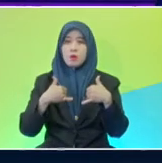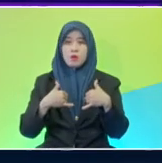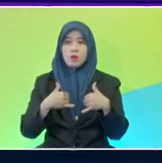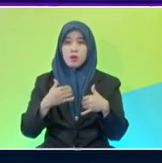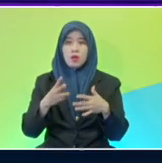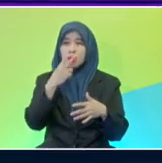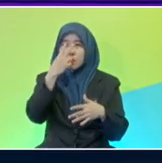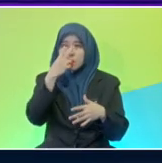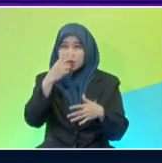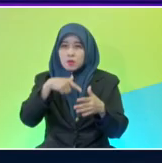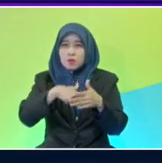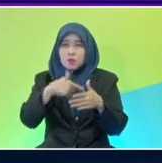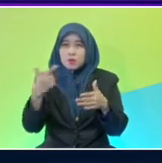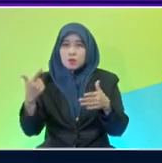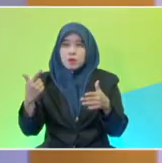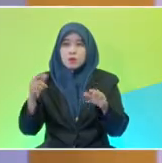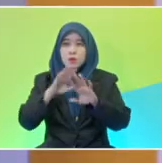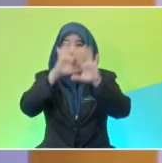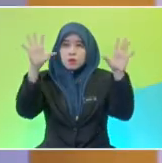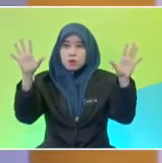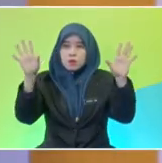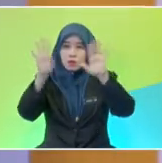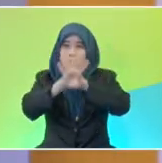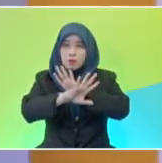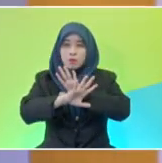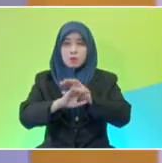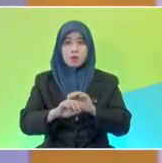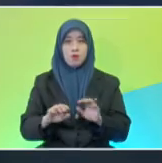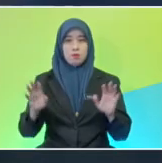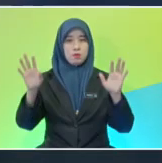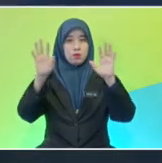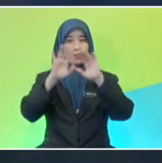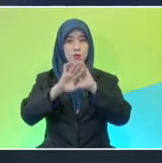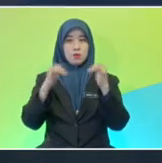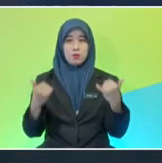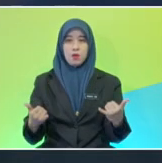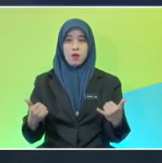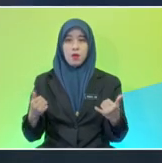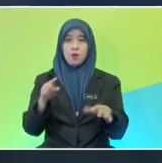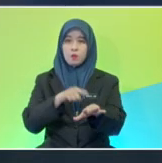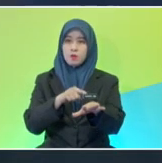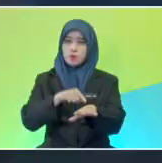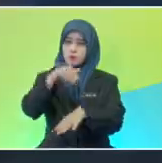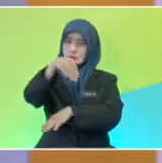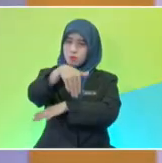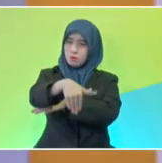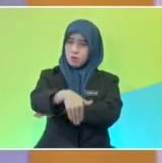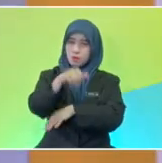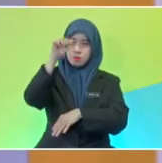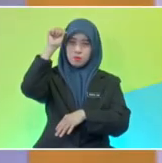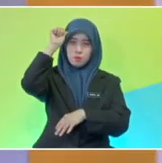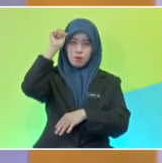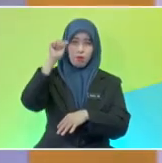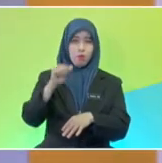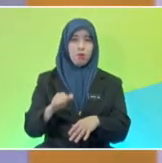tengok ke kat luar tu? Terang ke gelap? Gelap? Kenapa? Sekarang dah waktu malam, Akmal. Alah, jadi tak